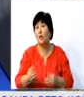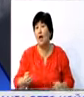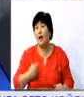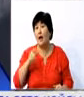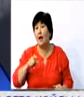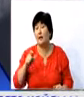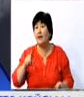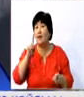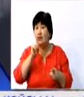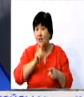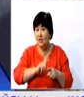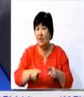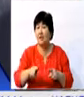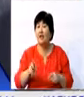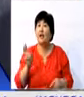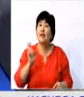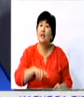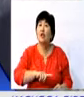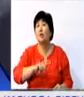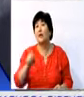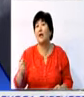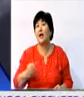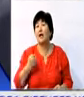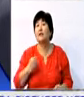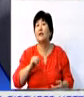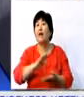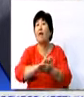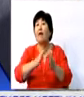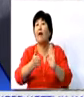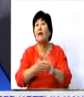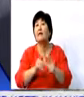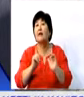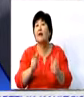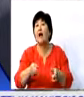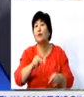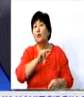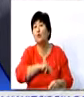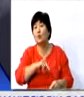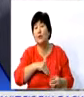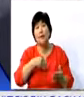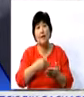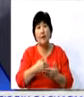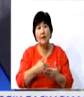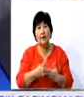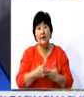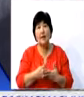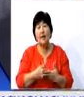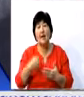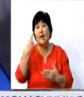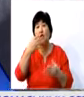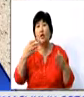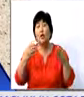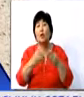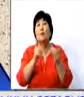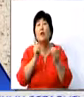мына жедел келіп кететін әскерилермен мына контракты мен жұмыс жасап жатқан мына жеке құраммен